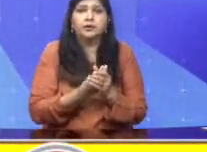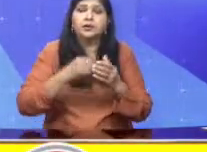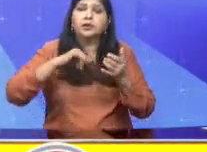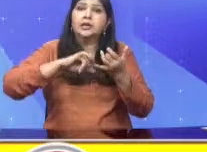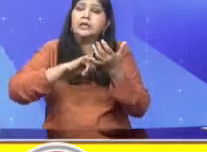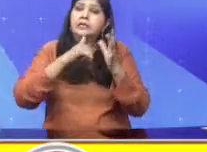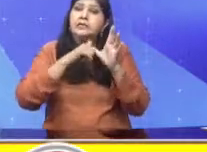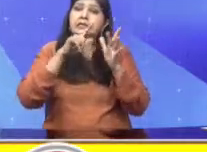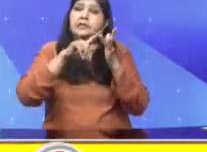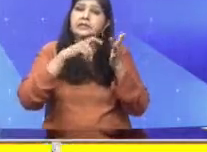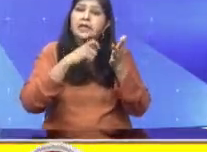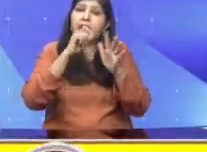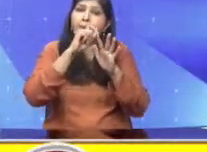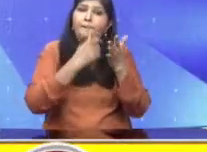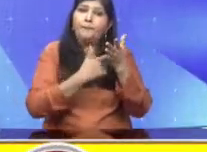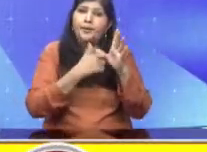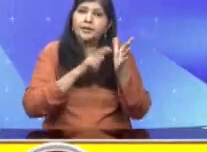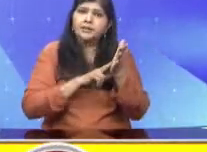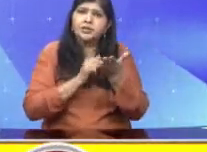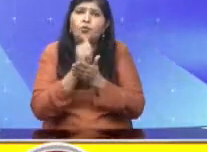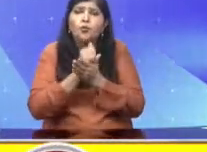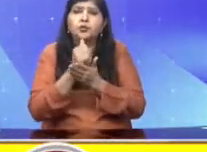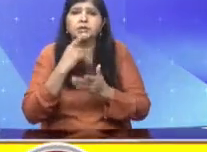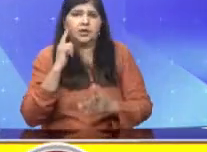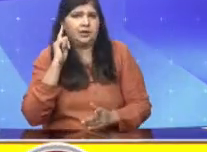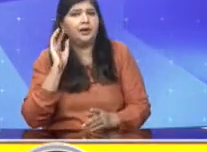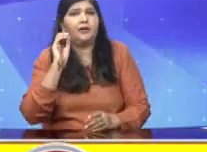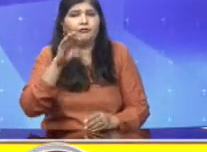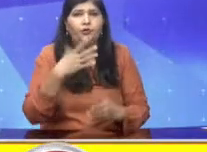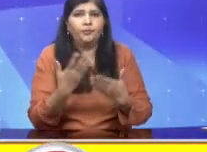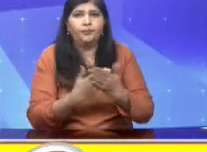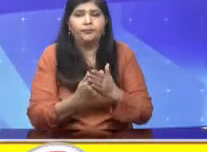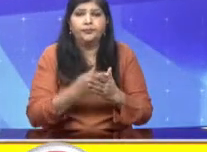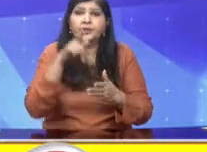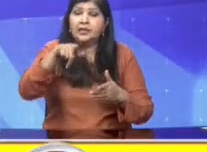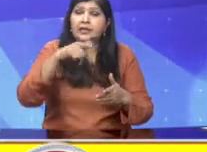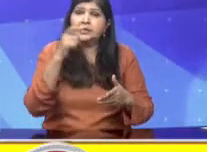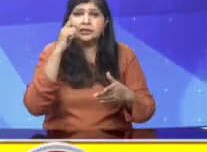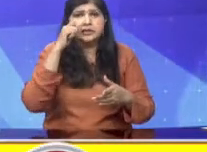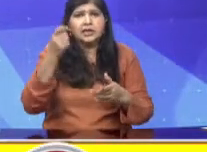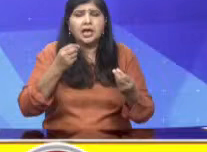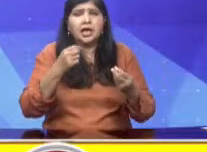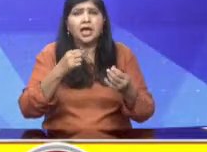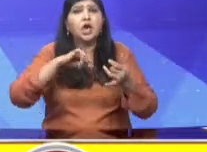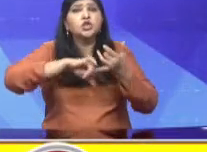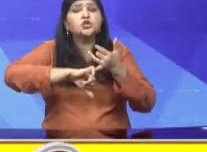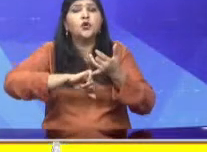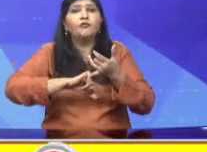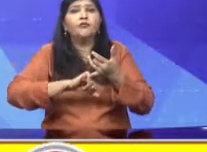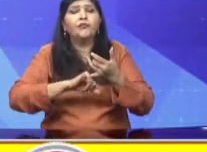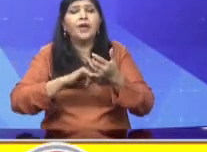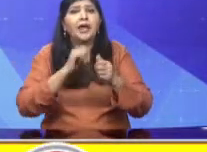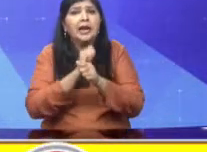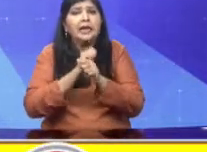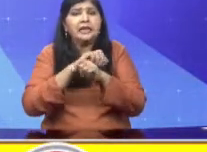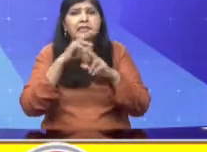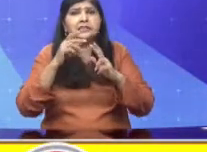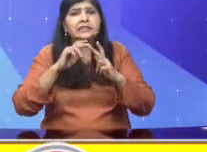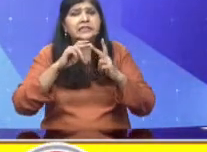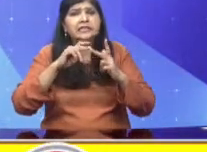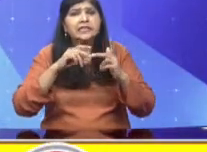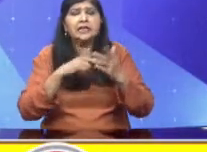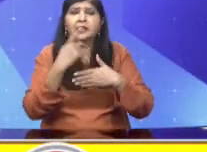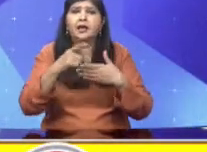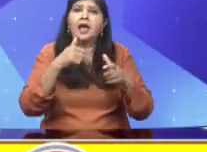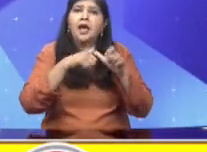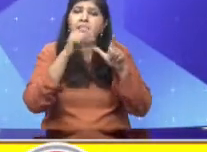प्रनीच जी के प्रयासों के बारे में बताना चाहता हूं साई प्रनीच जी एक सब्वेट इंजिनियर है आंधर प्रदेश